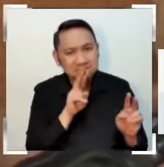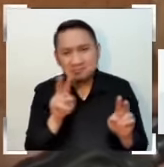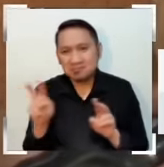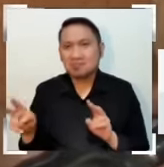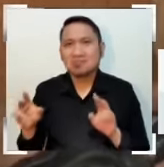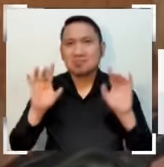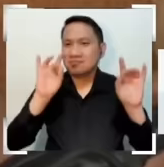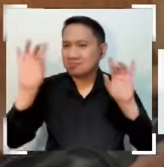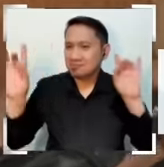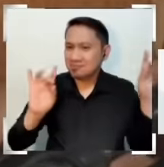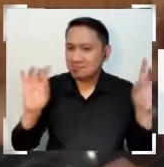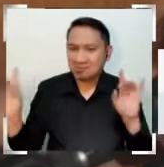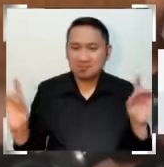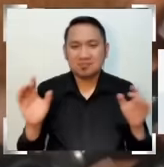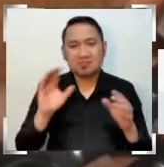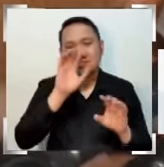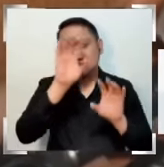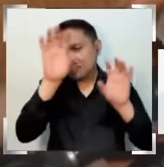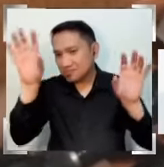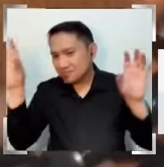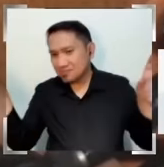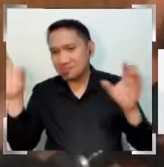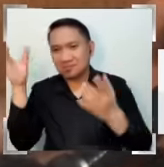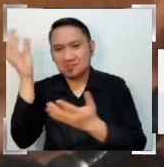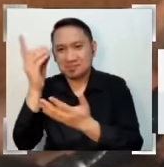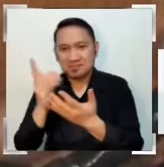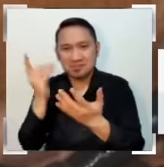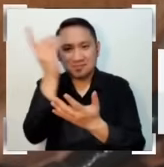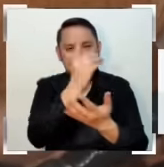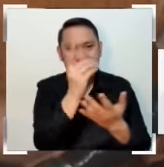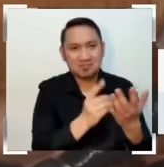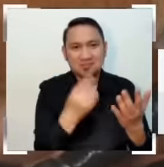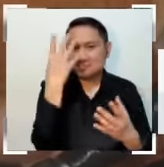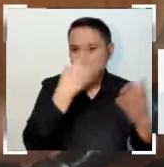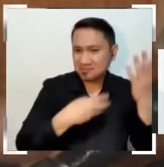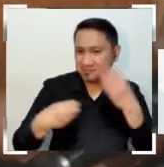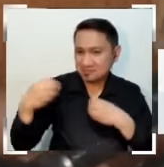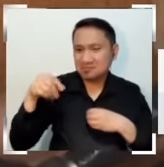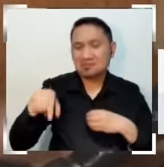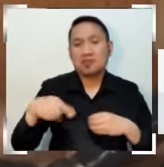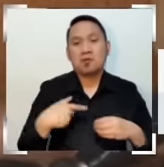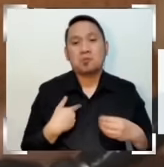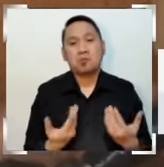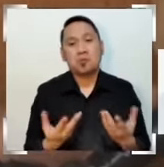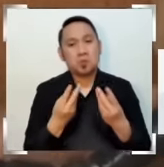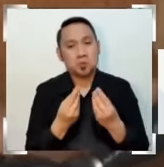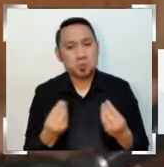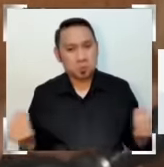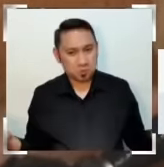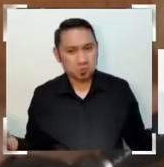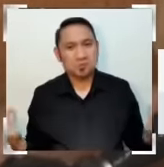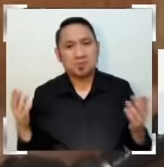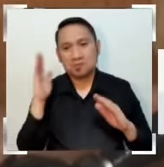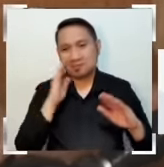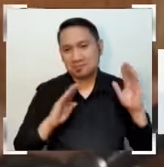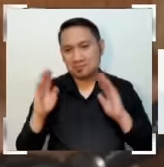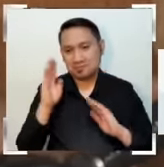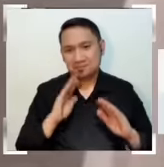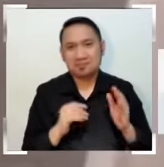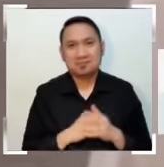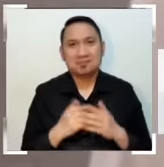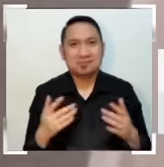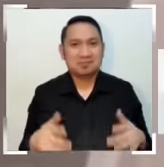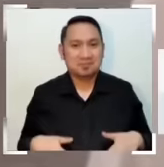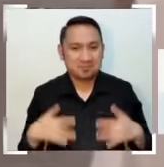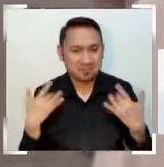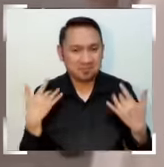nagkikislapan nating mga ilaw at nagagandahan nating pailaw dito, makakalimutan nila ang problema nila sa buhay.